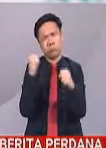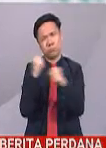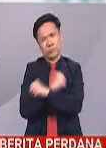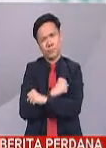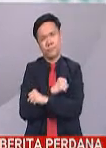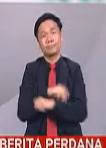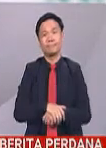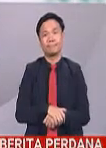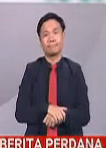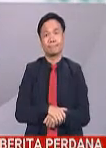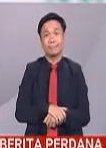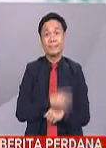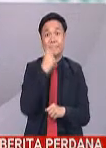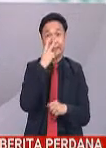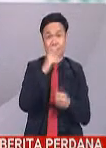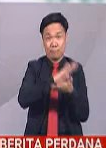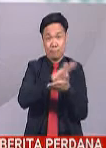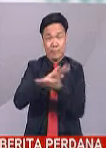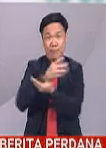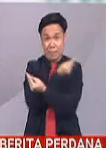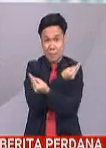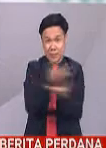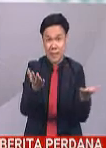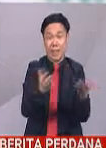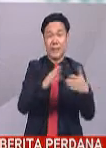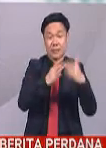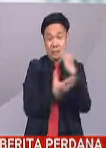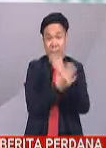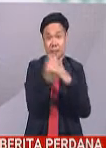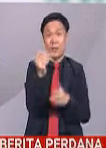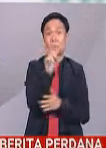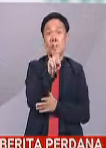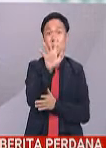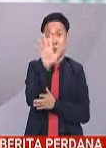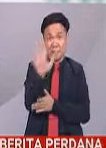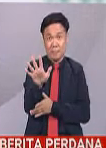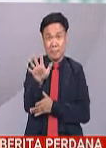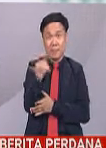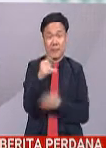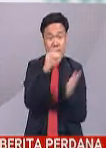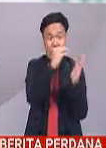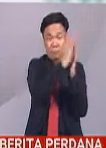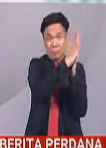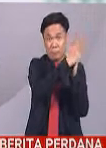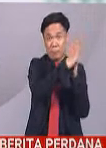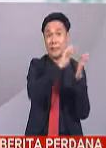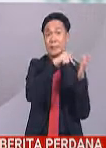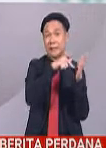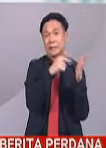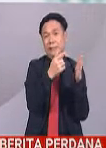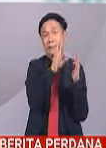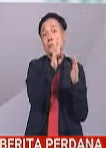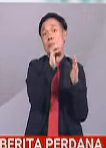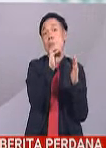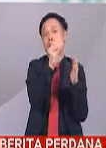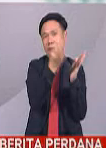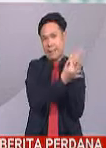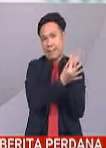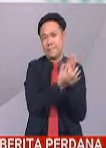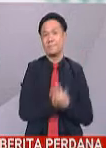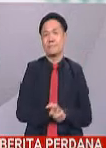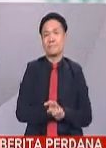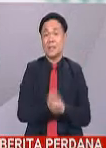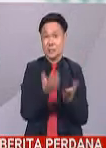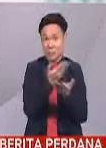dicetak sebanyak 1,000 lembaran dijual pada harga RM25 dengan setiap helaian stem mempunyai nilai muka 60 sen. Sempena Aidilfitri,